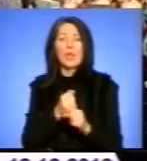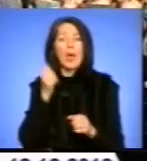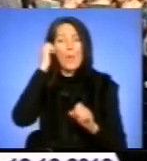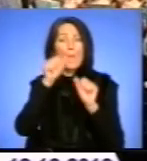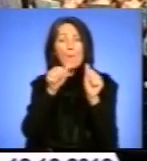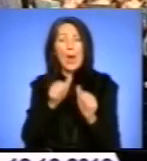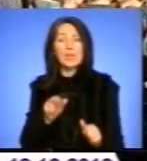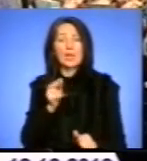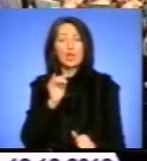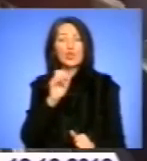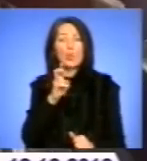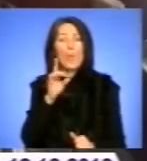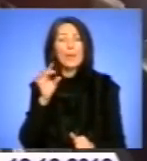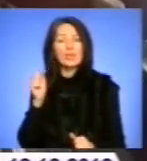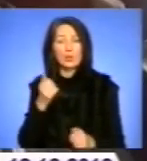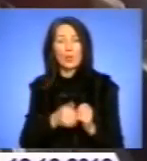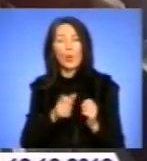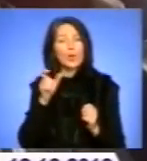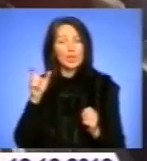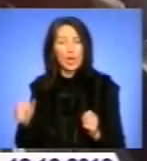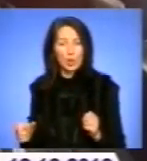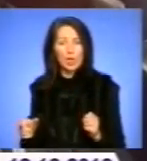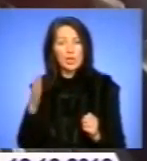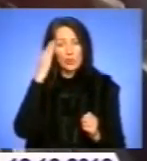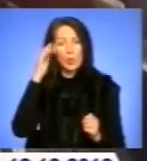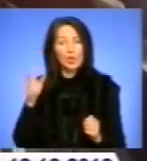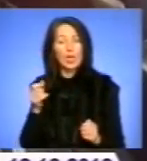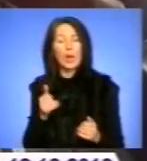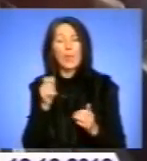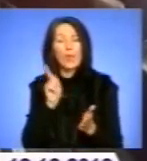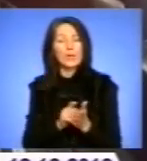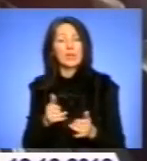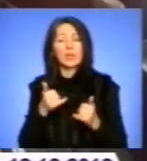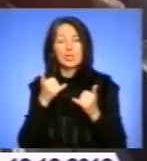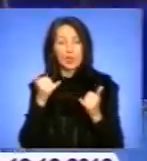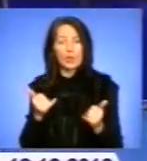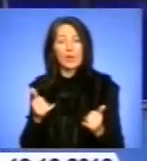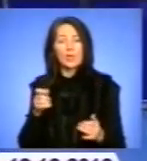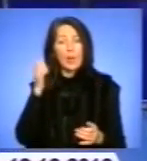Адже кожен свідомий громадянин України повинен пам'ятати та шанувати своїх героїв.